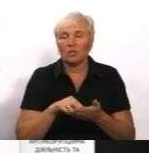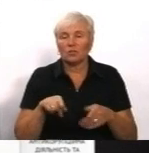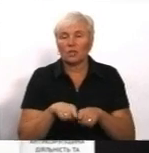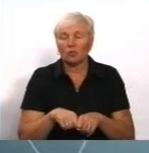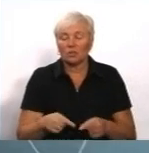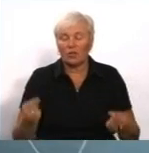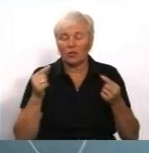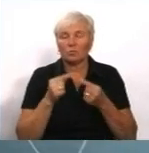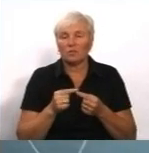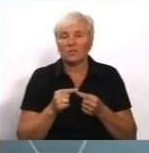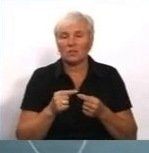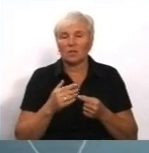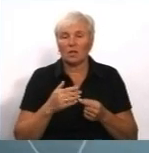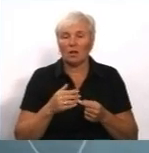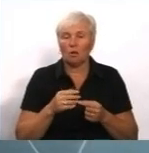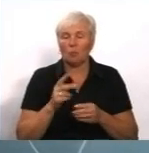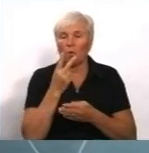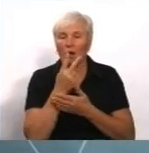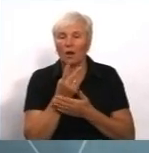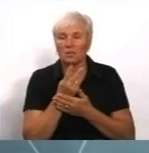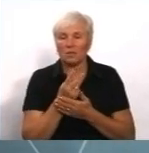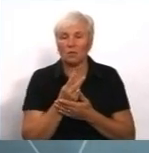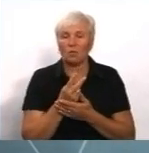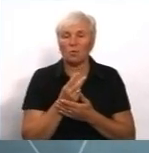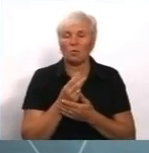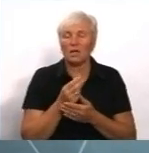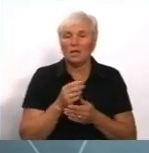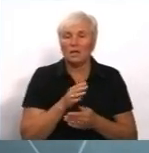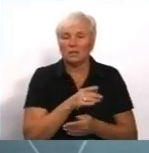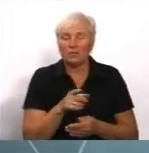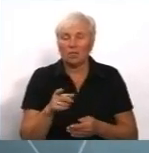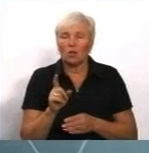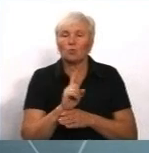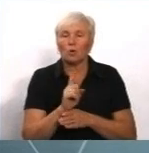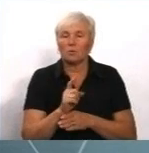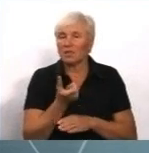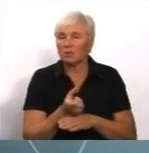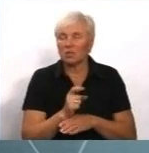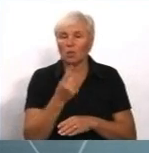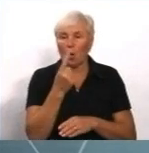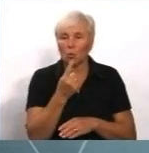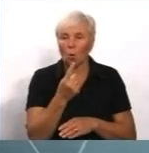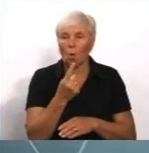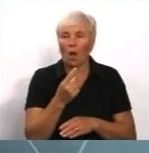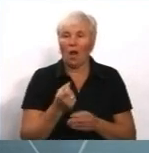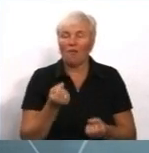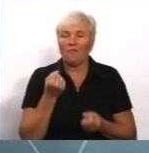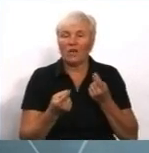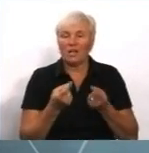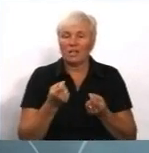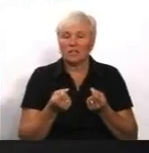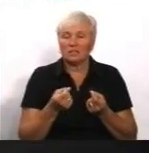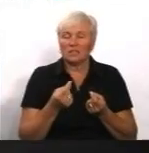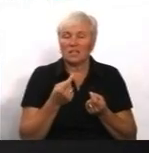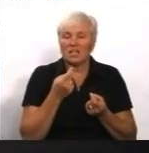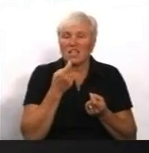невідповідність по органолептичним показникам. Запах становив 3 бали, при нормі не більше 1. Виявлені яйця аскарид у водоймах